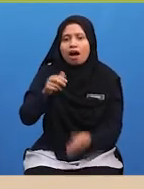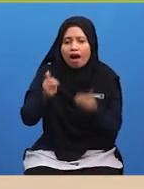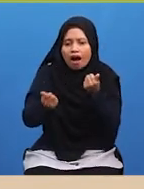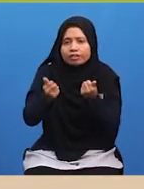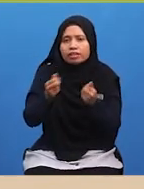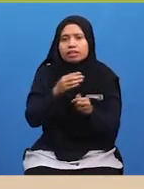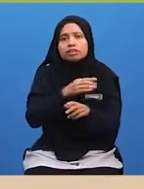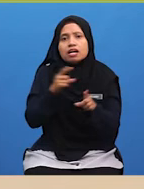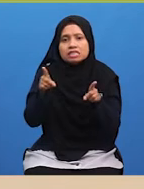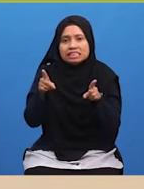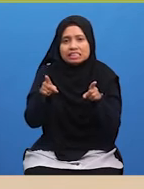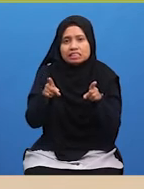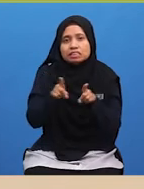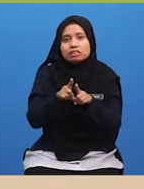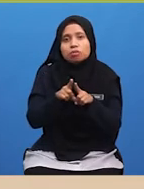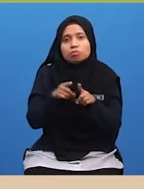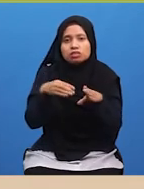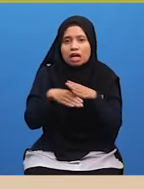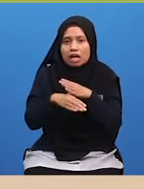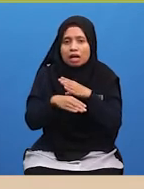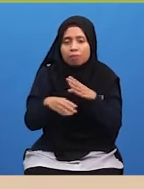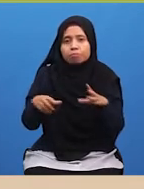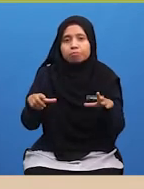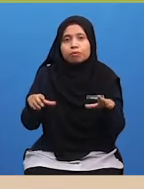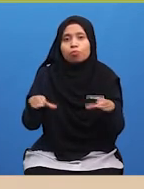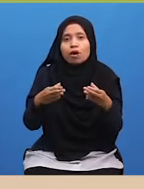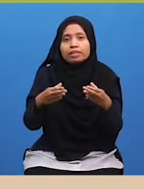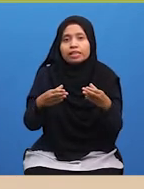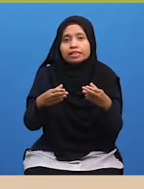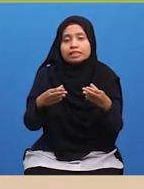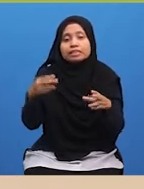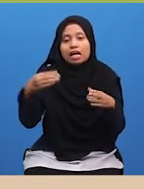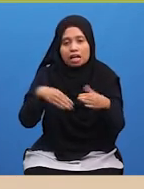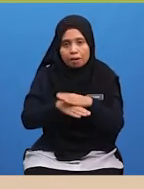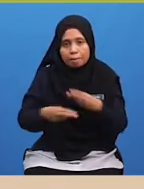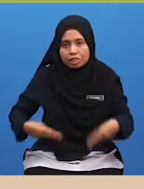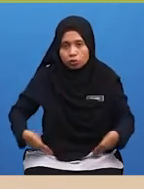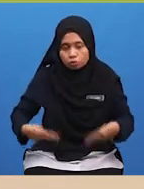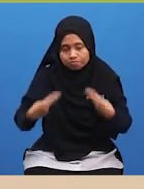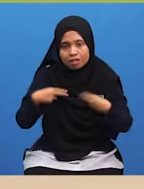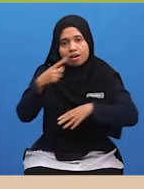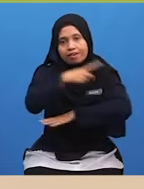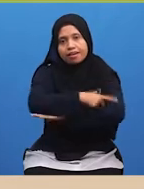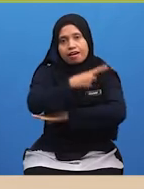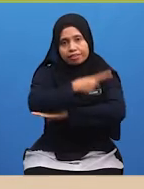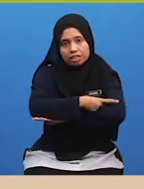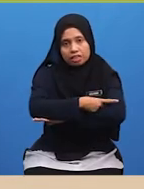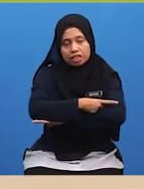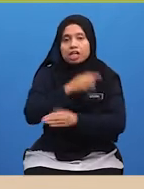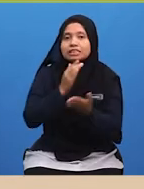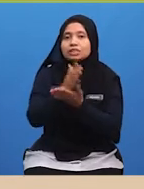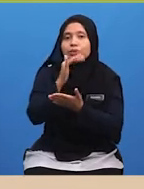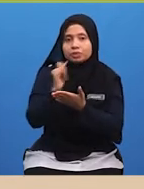dan saksama dalam perlakuan serta pertuturan dalam kehidupan seharian kita.